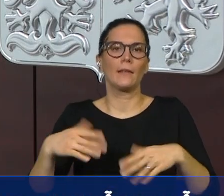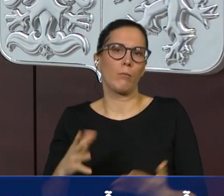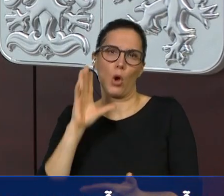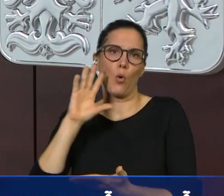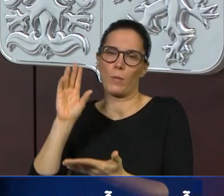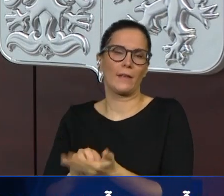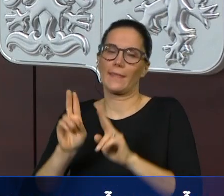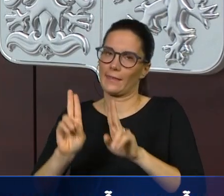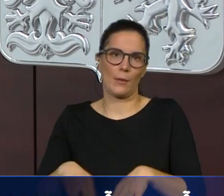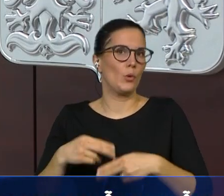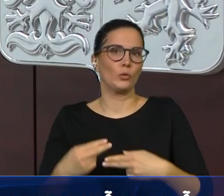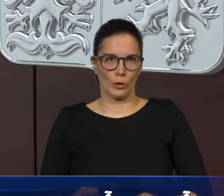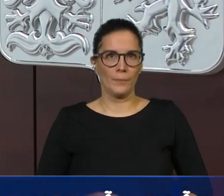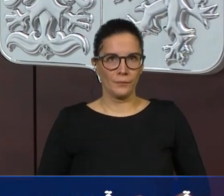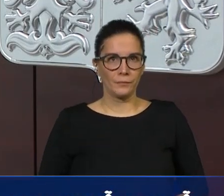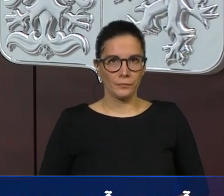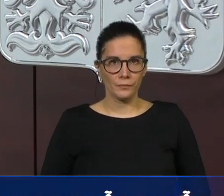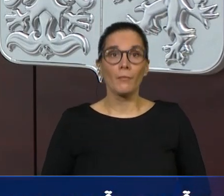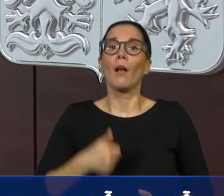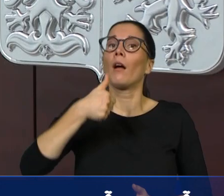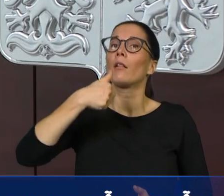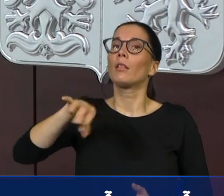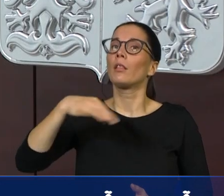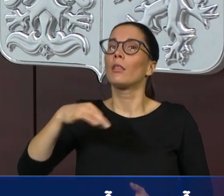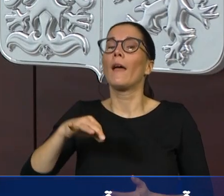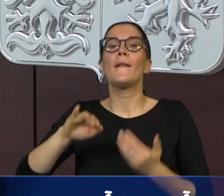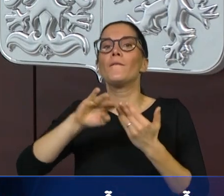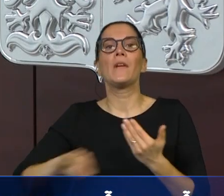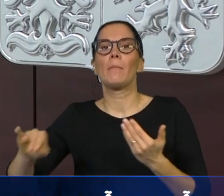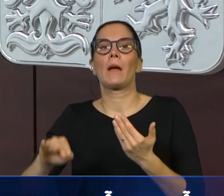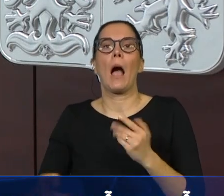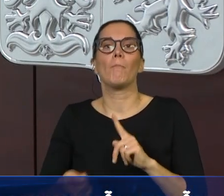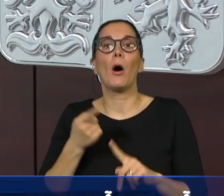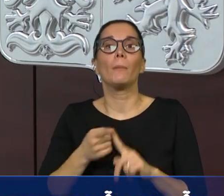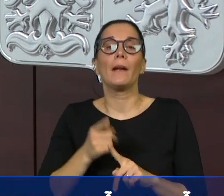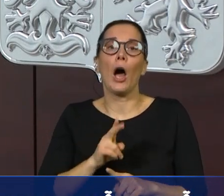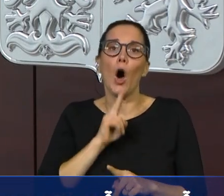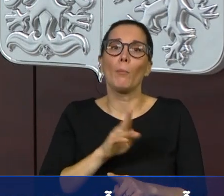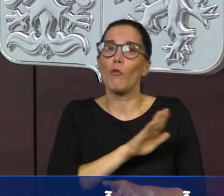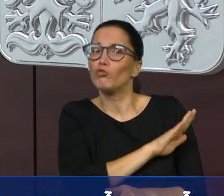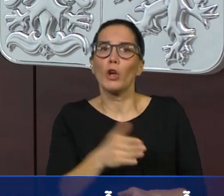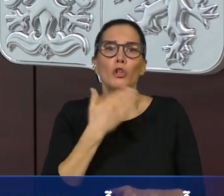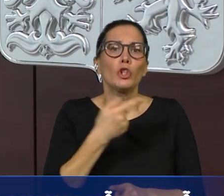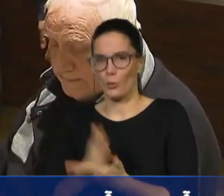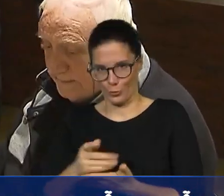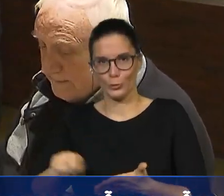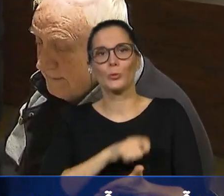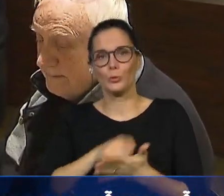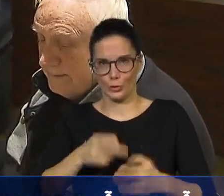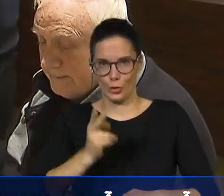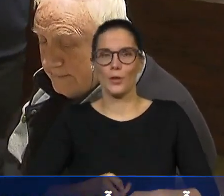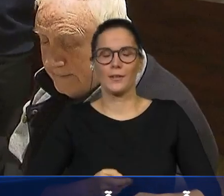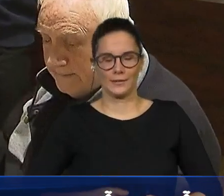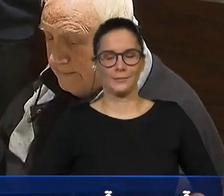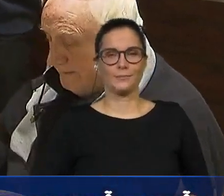bệnh đang cực kỳ tồi tệ và cả nước đang là tâm trọng của dịch bệnh COVID-19, hoặc chính phủ có thể phải ban bố tình trạng khẩn cấp và đảm bảo